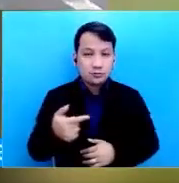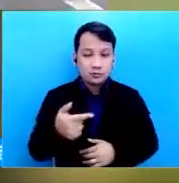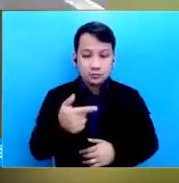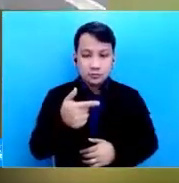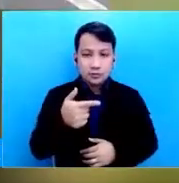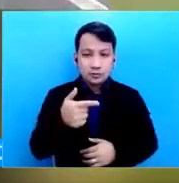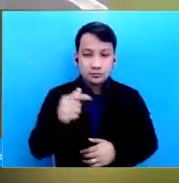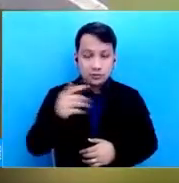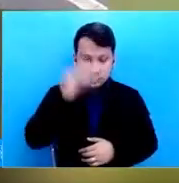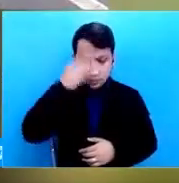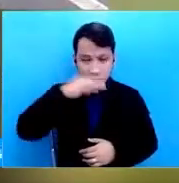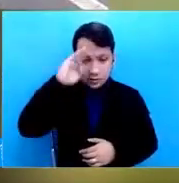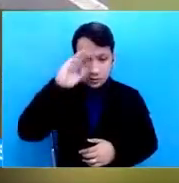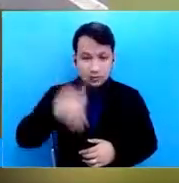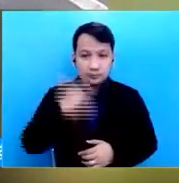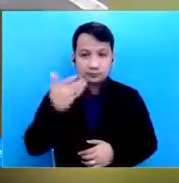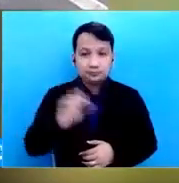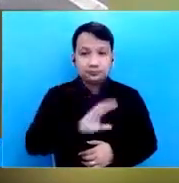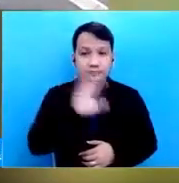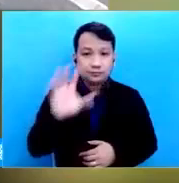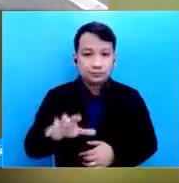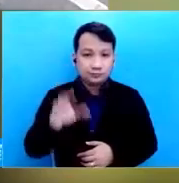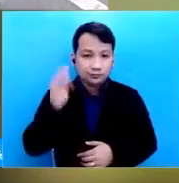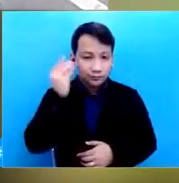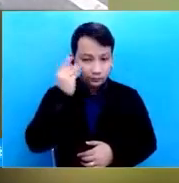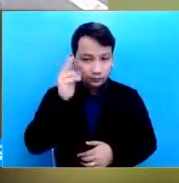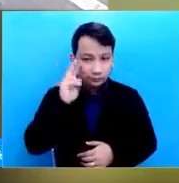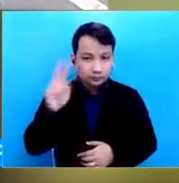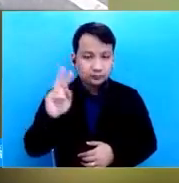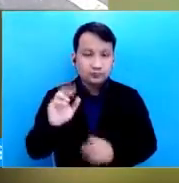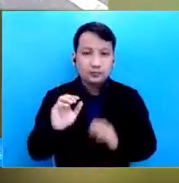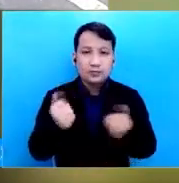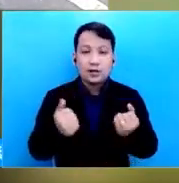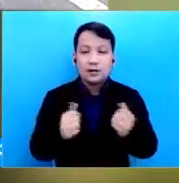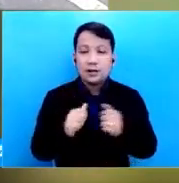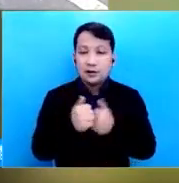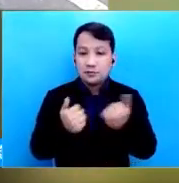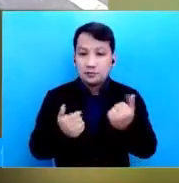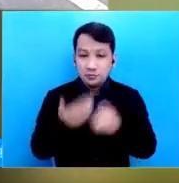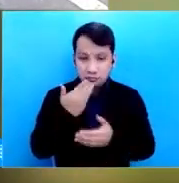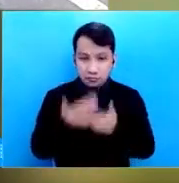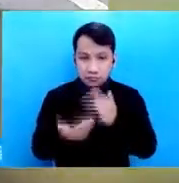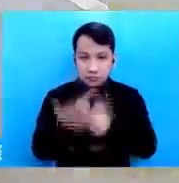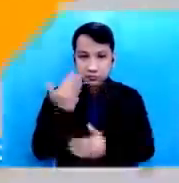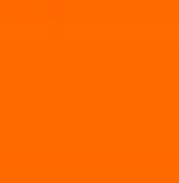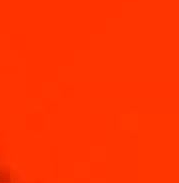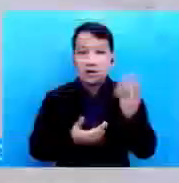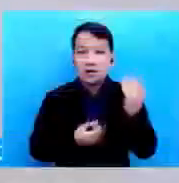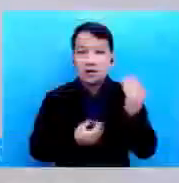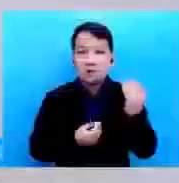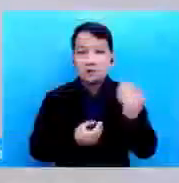nasa frontline ng balita niyan, si Dale De Vera. Dale, magandang umaga. Kamusta dyan?